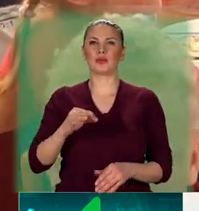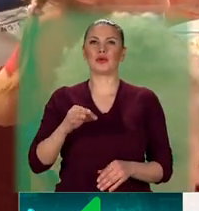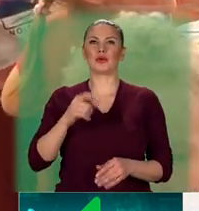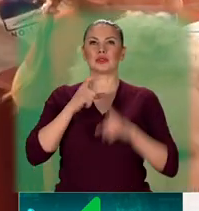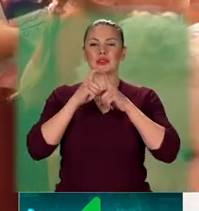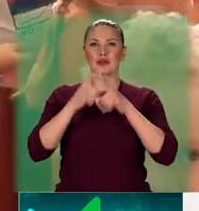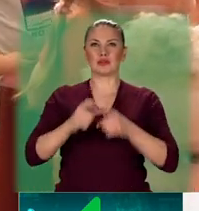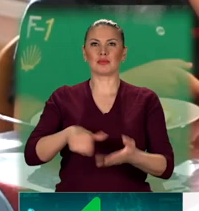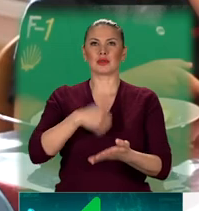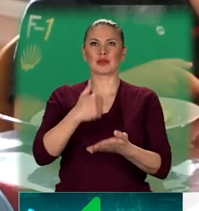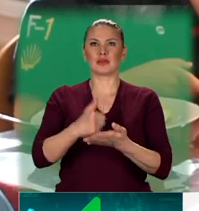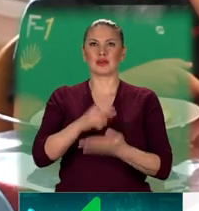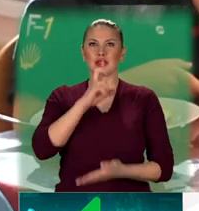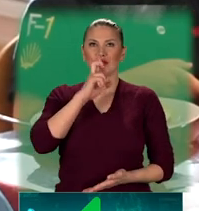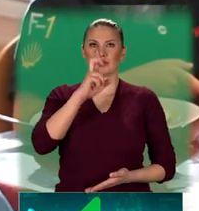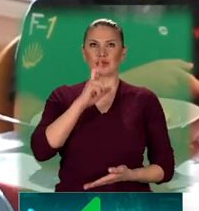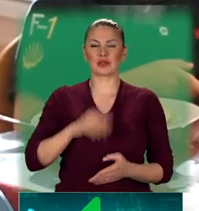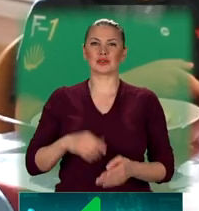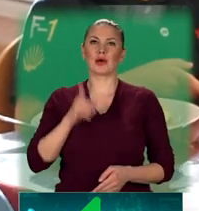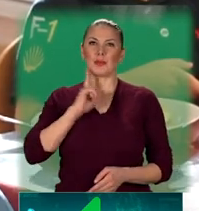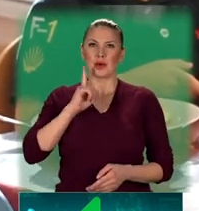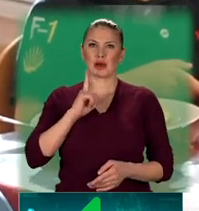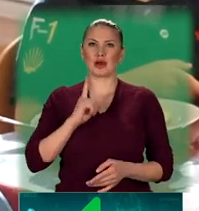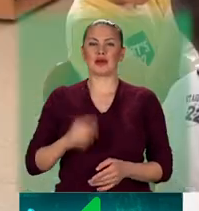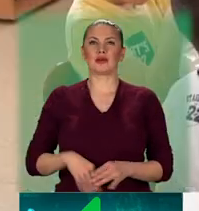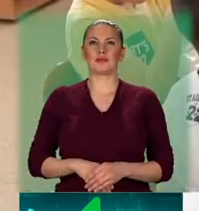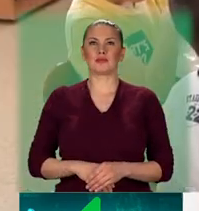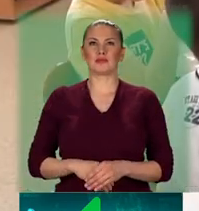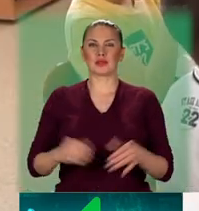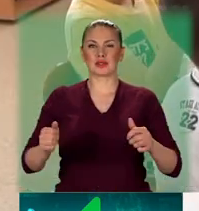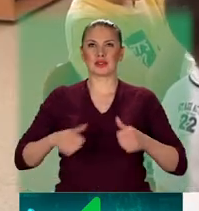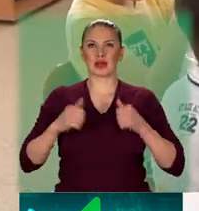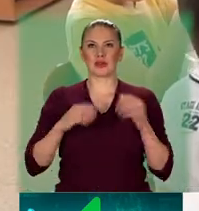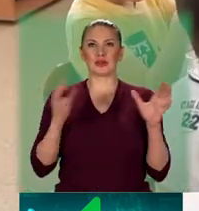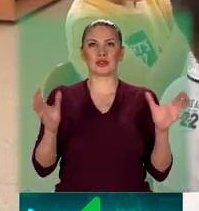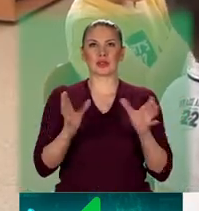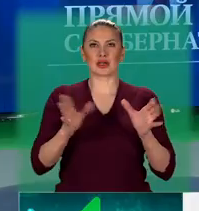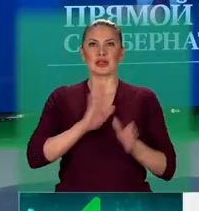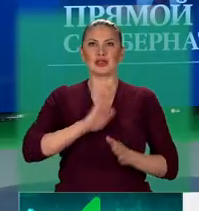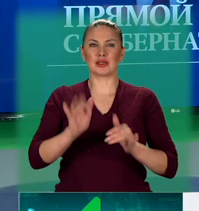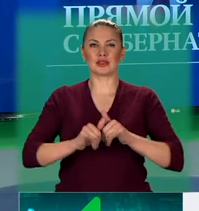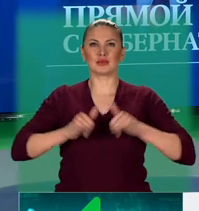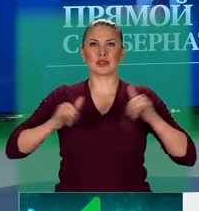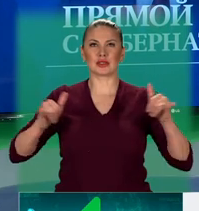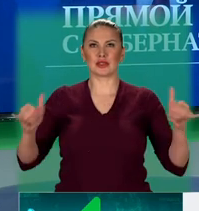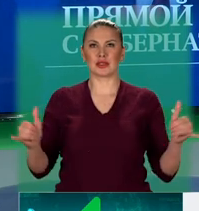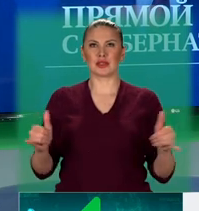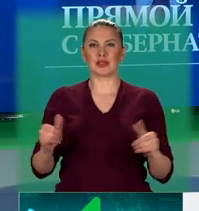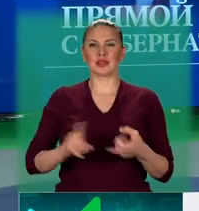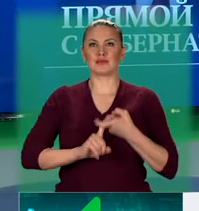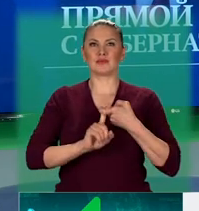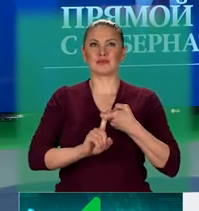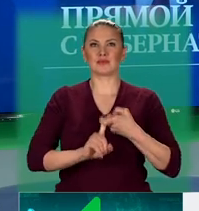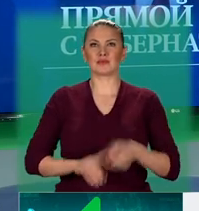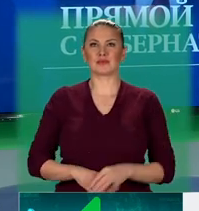оградить от угрозы людей старшего поколения и не допустить вспышки эпидемии в детских садах, школах и вузах. Не допустить